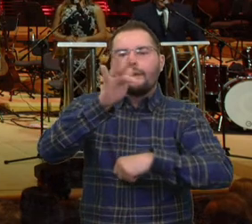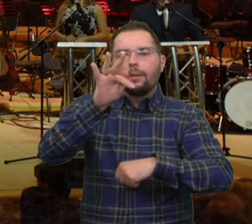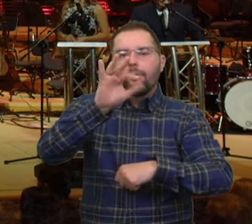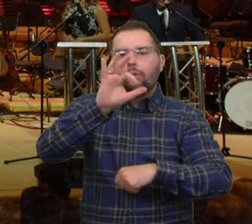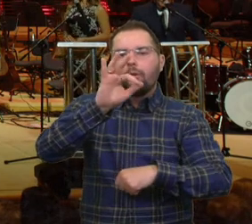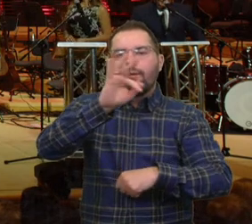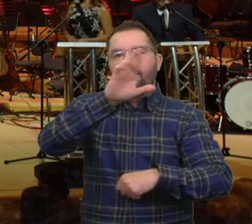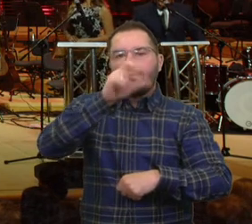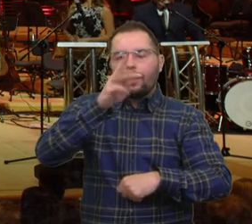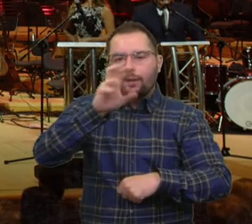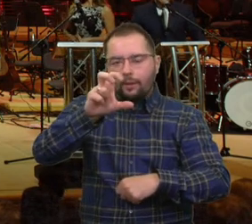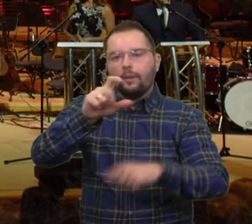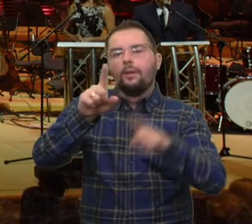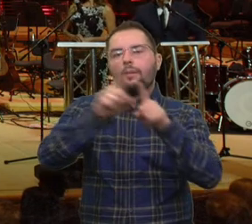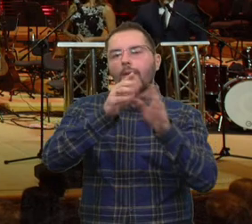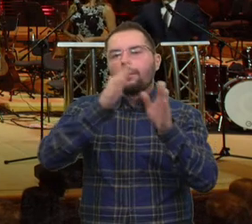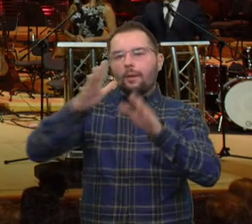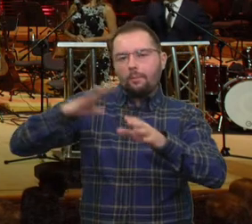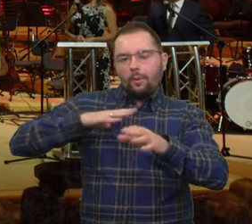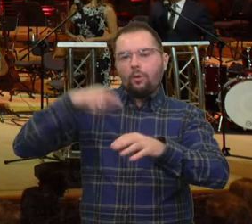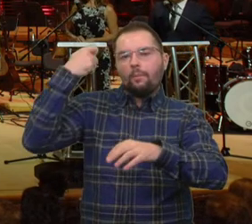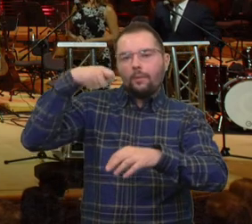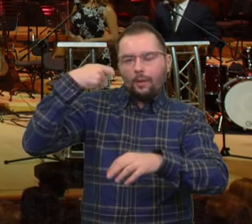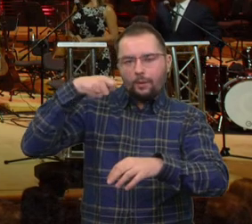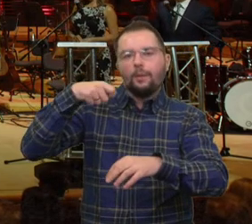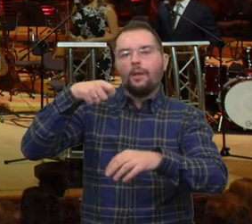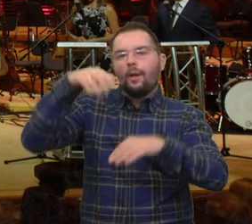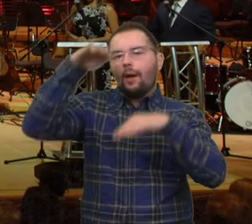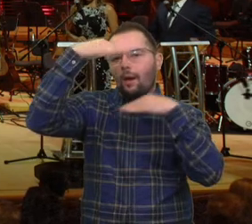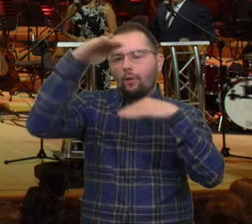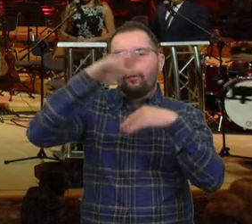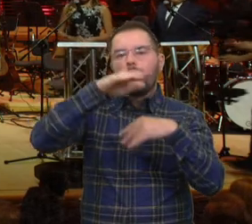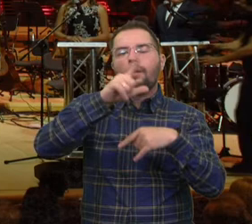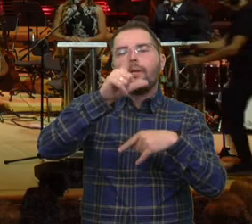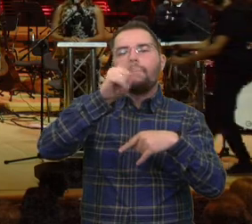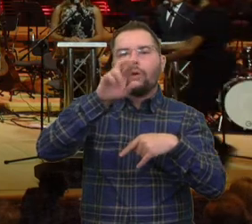Uszok, były prezydent Katowic na naszej scenie.